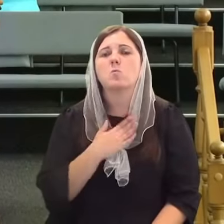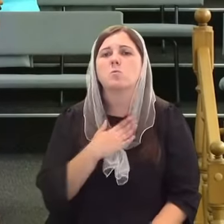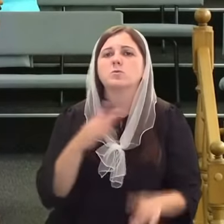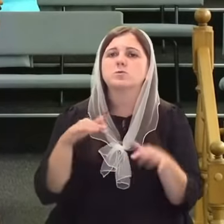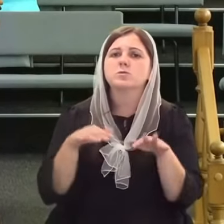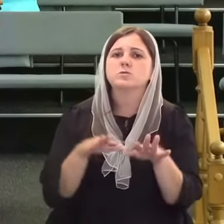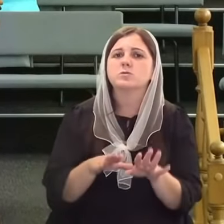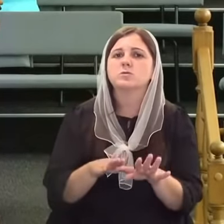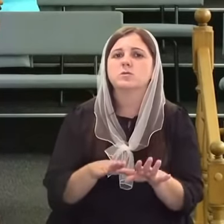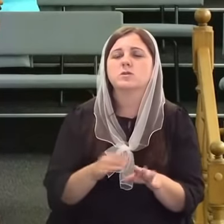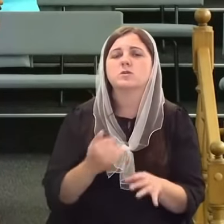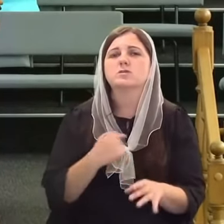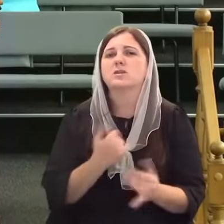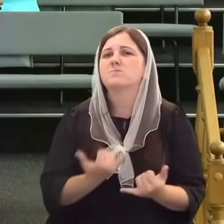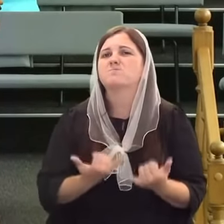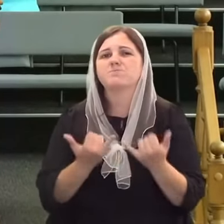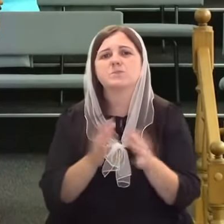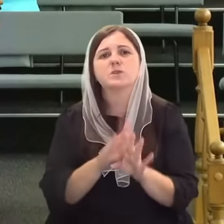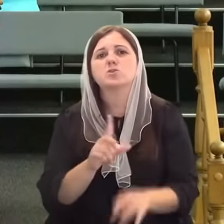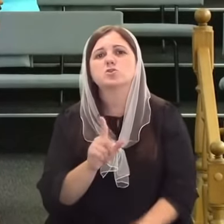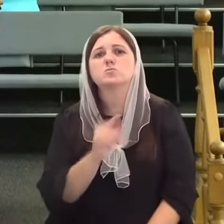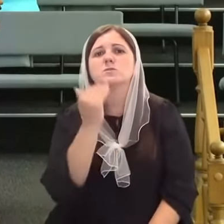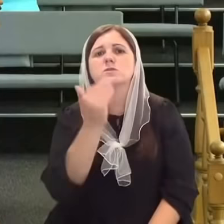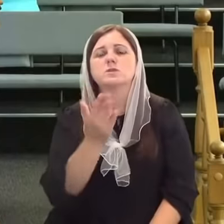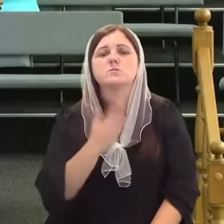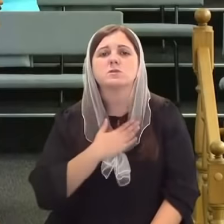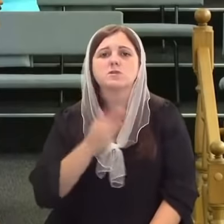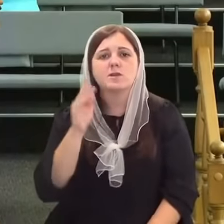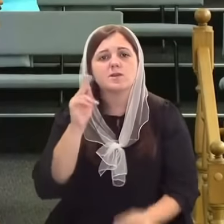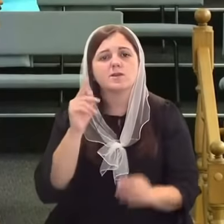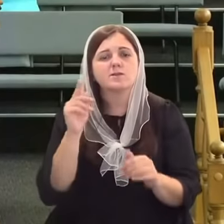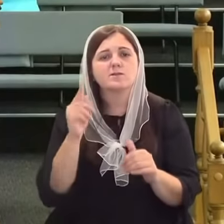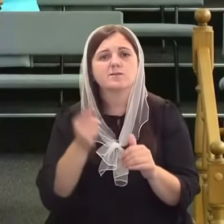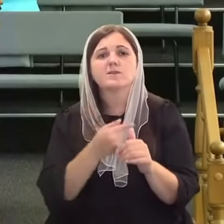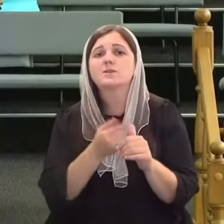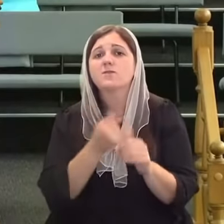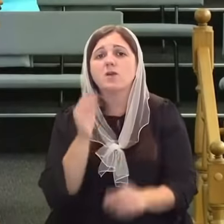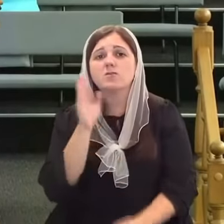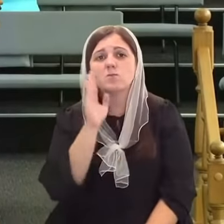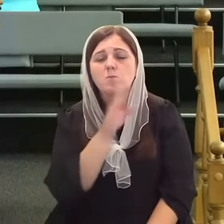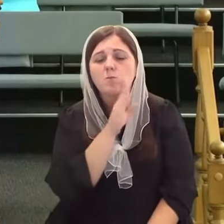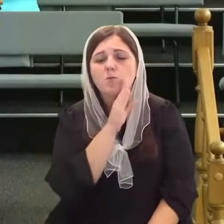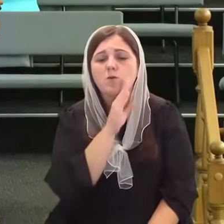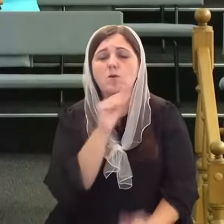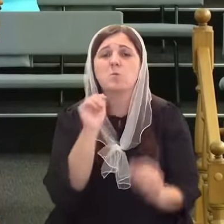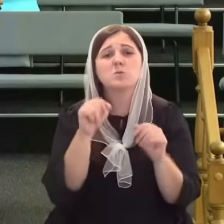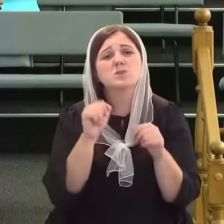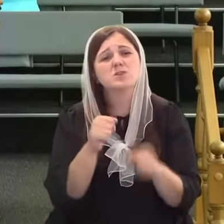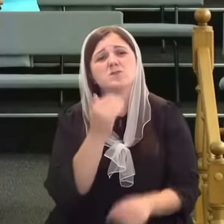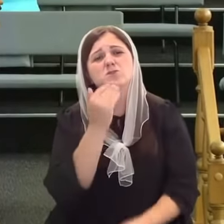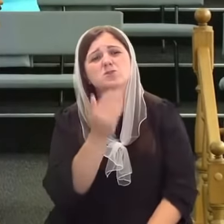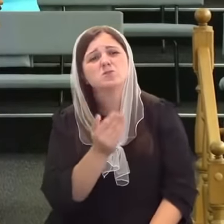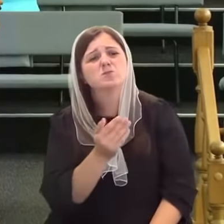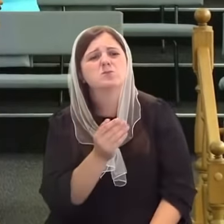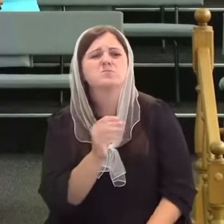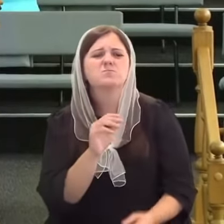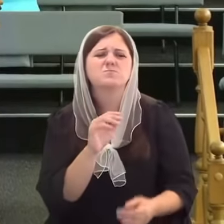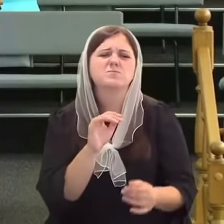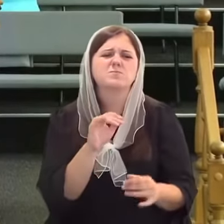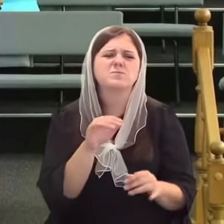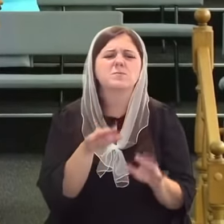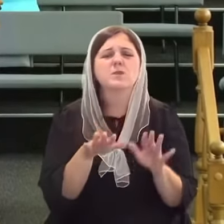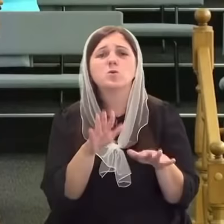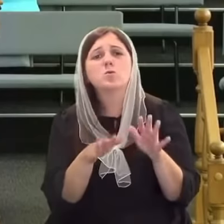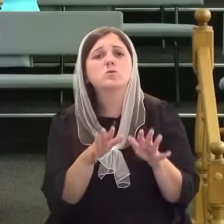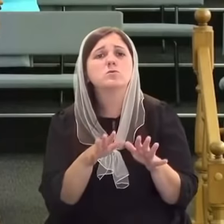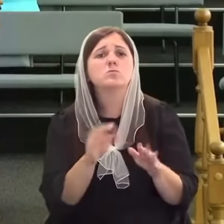поступок, я недостойна, чтобы ты называл меня мамой. Может, тебе тоже неудобно. Можешь называть меня тетя